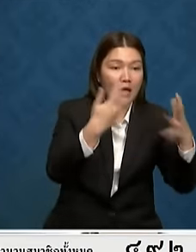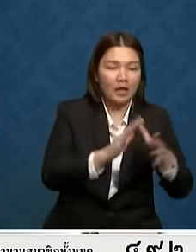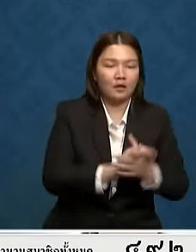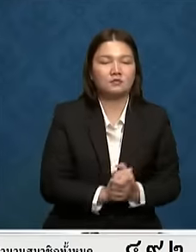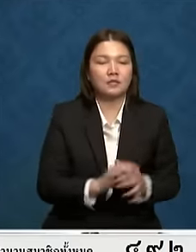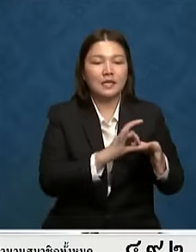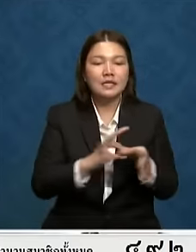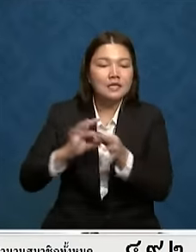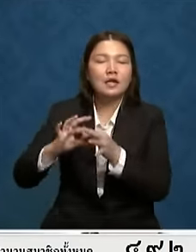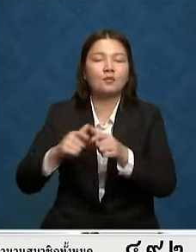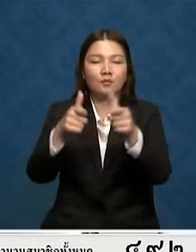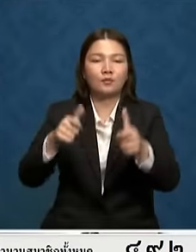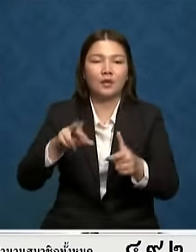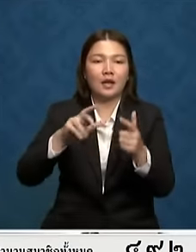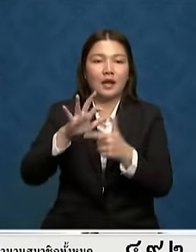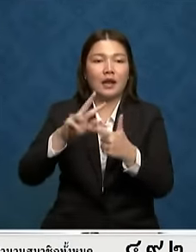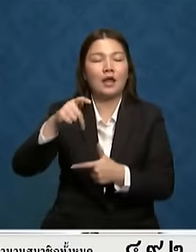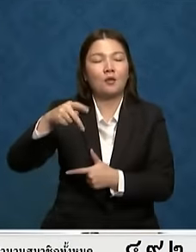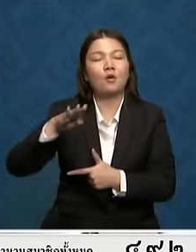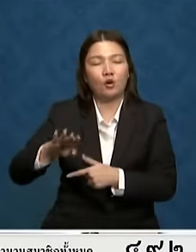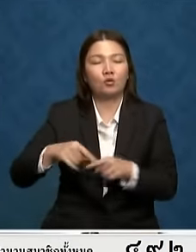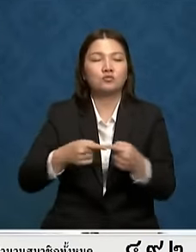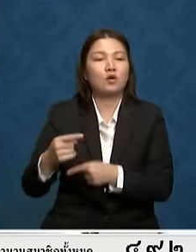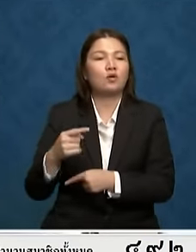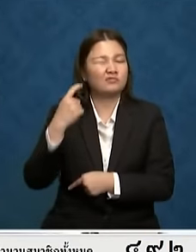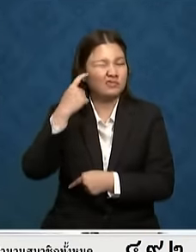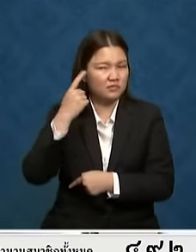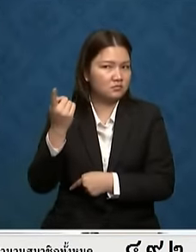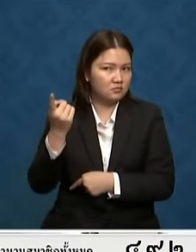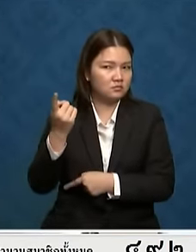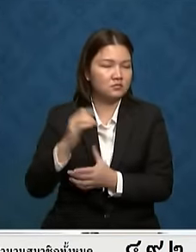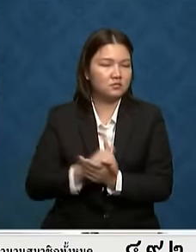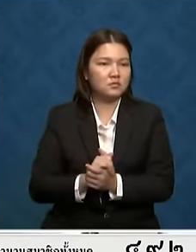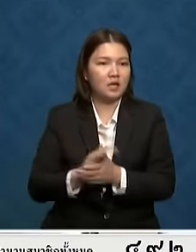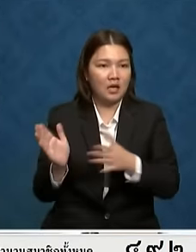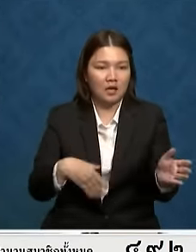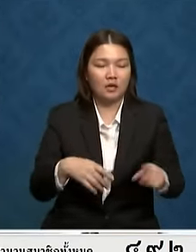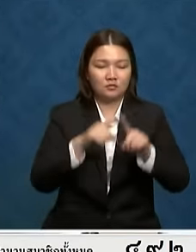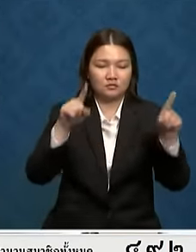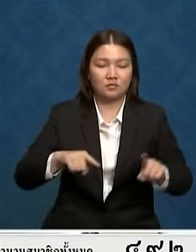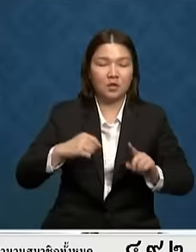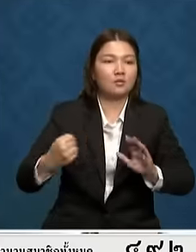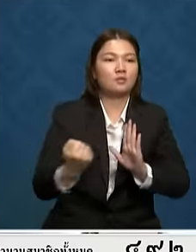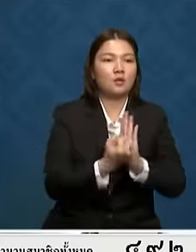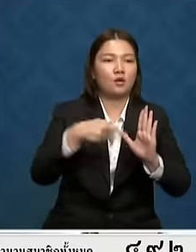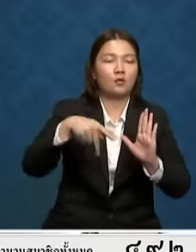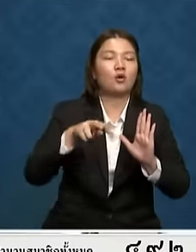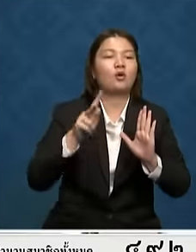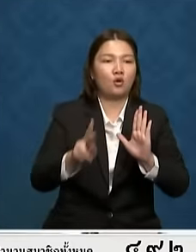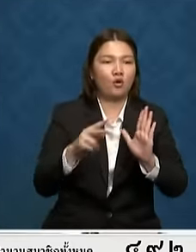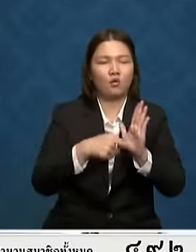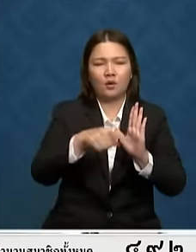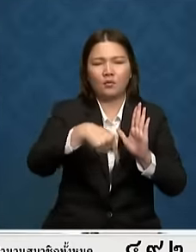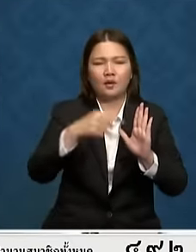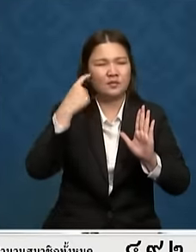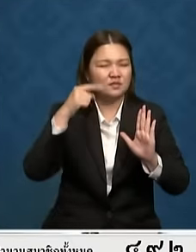แล้วแล้วจะให้มีการออกตราเป็นพระราชบัญญัติเพื่อนิรโทษกรรมในการ